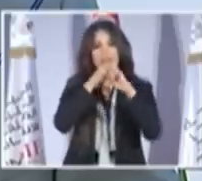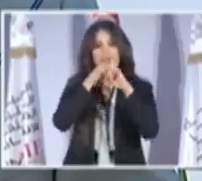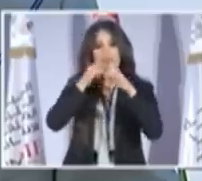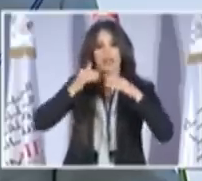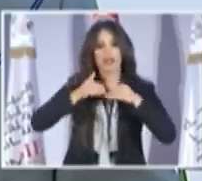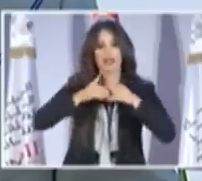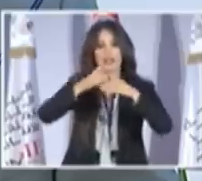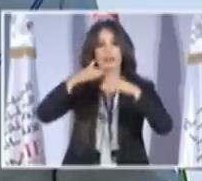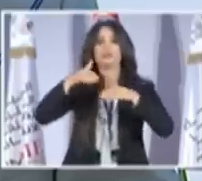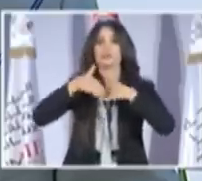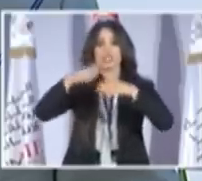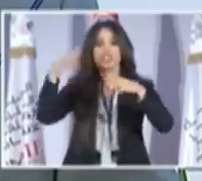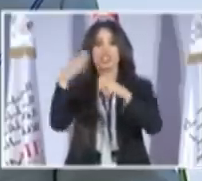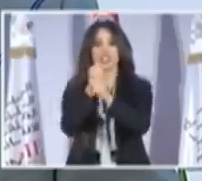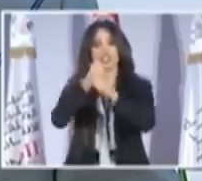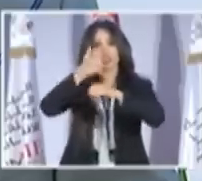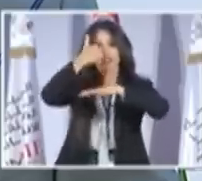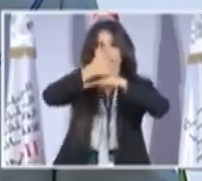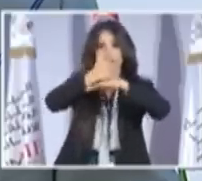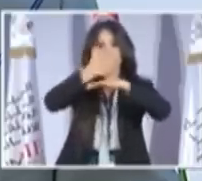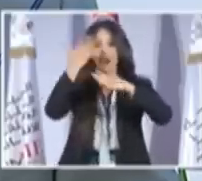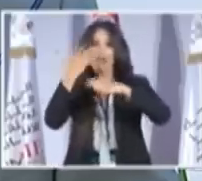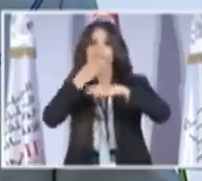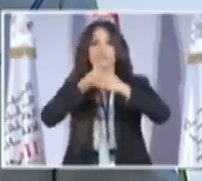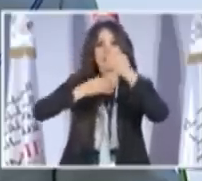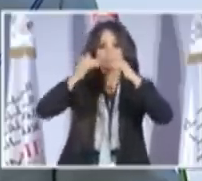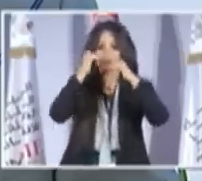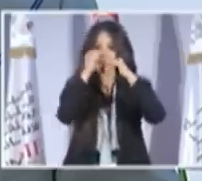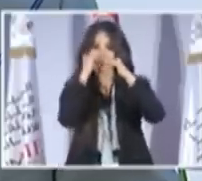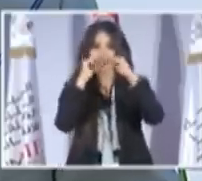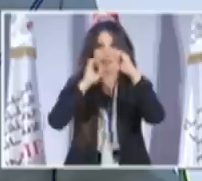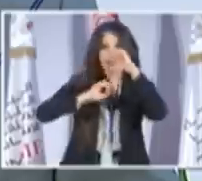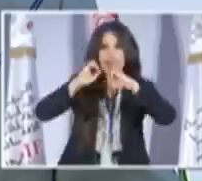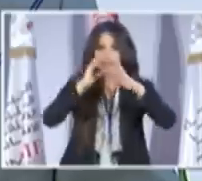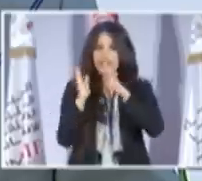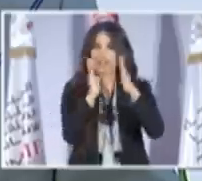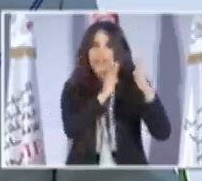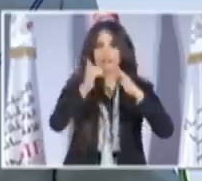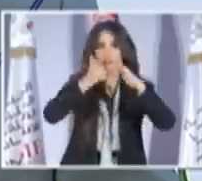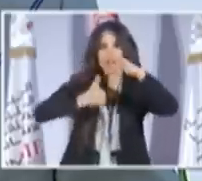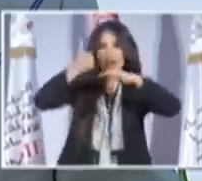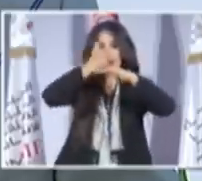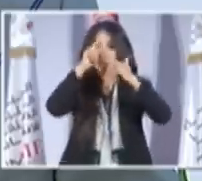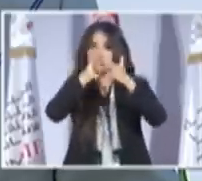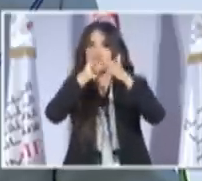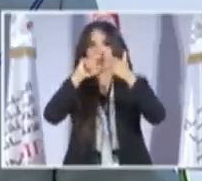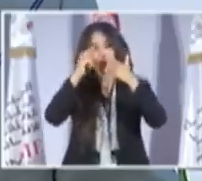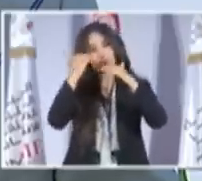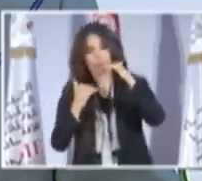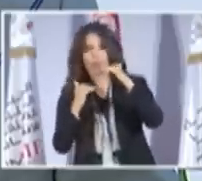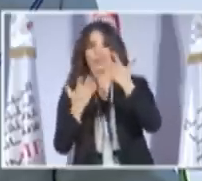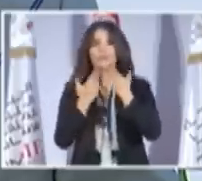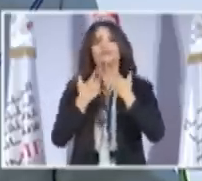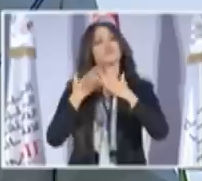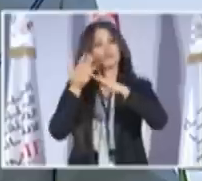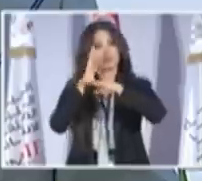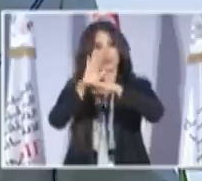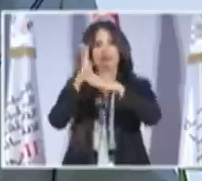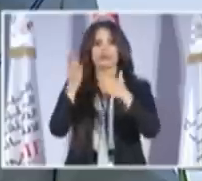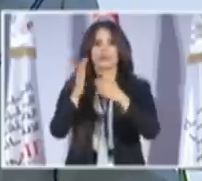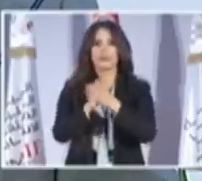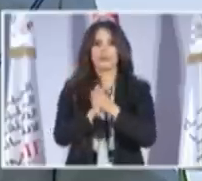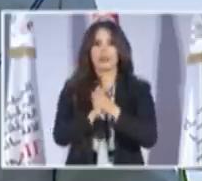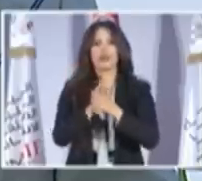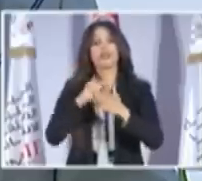ل لاعاده الترتيب فانه اشار في حاله ما اذا تم ارتكاب